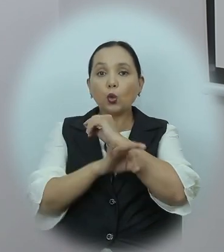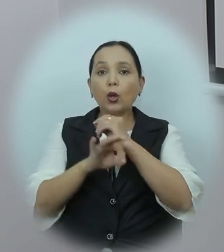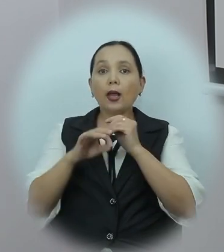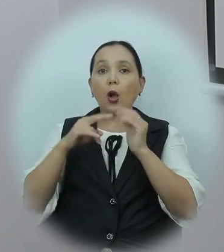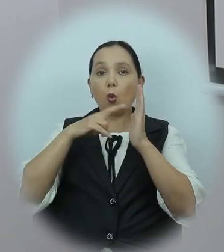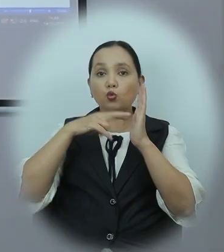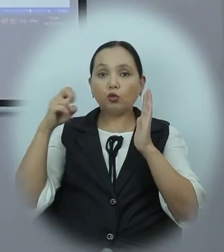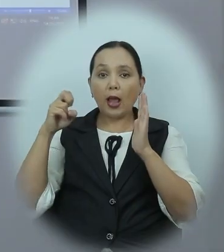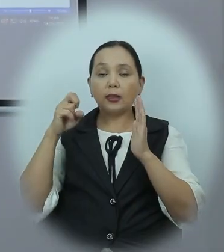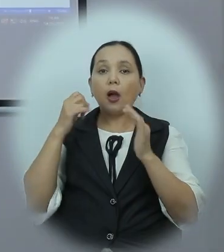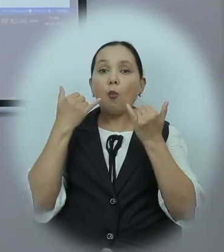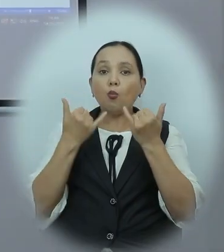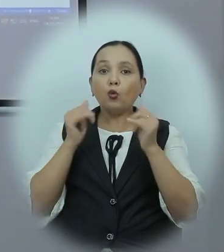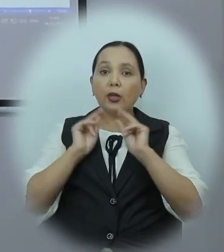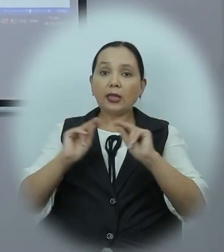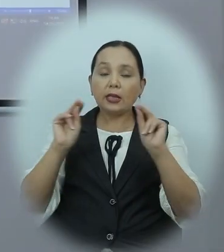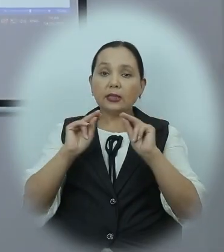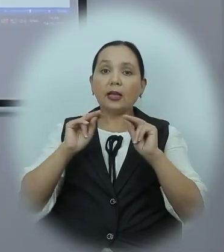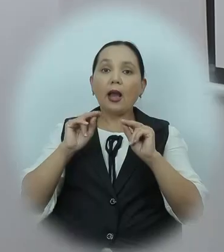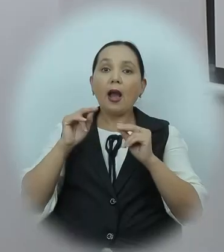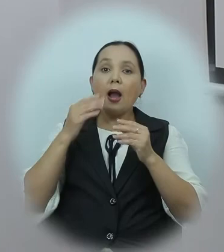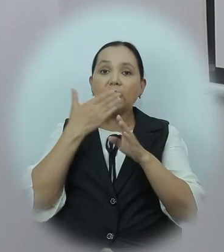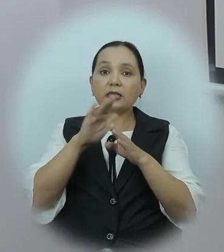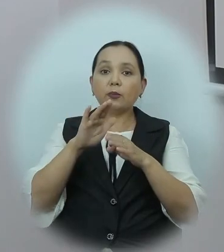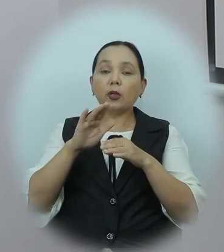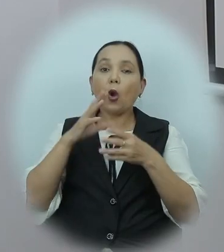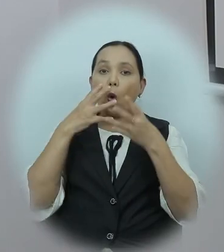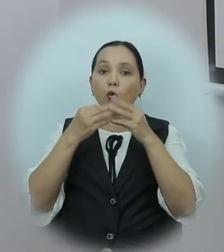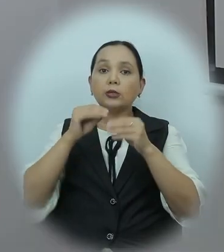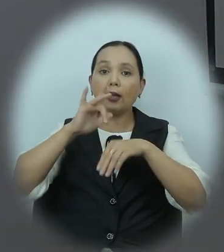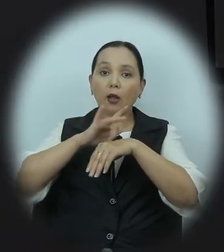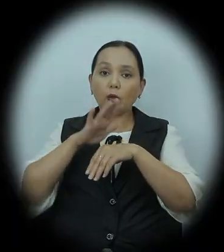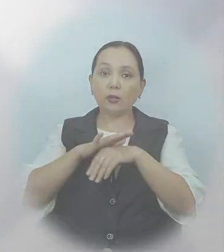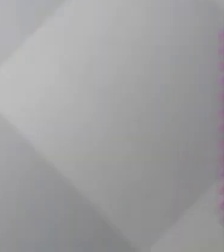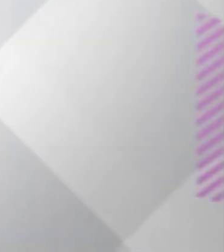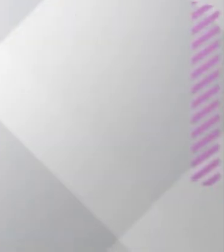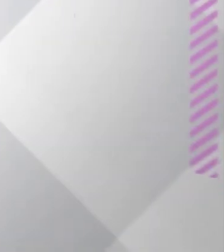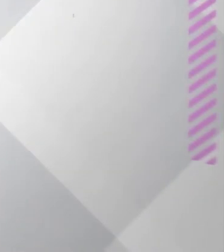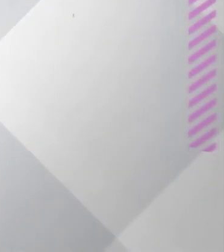tarmoqdan uziladi. Bugungi darsimizning nazariy qismi o'z nihoyasiga yetdi.